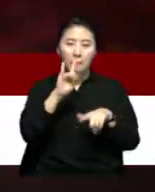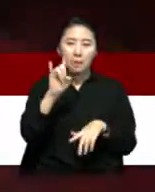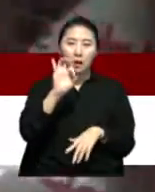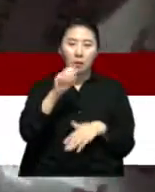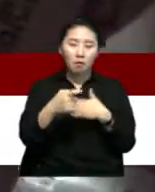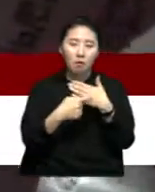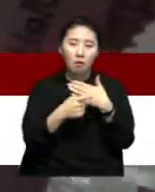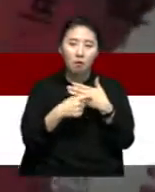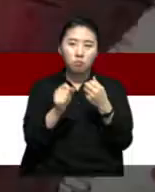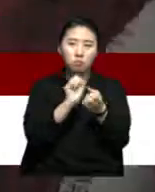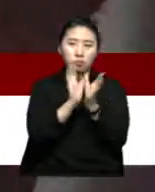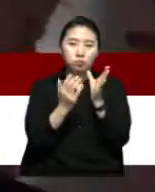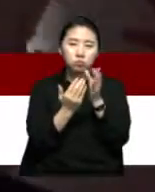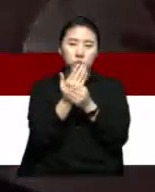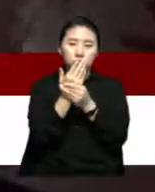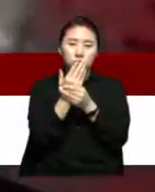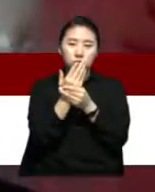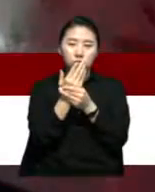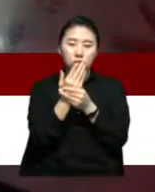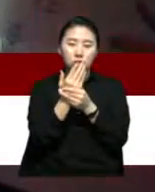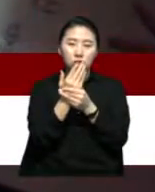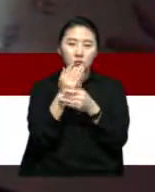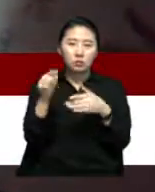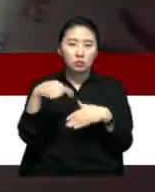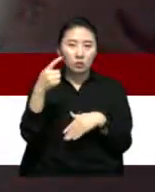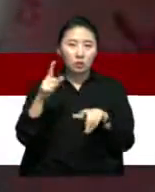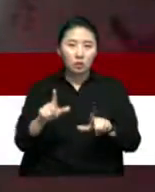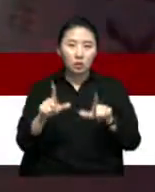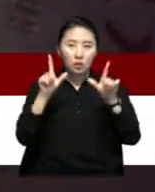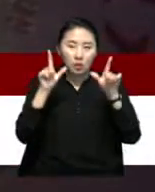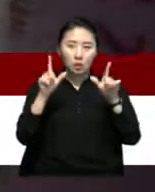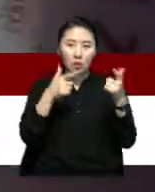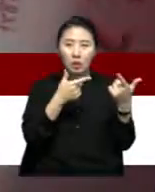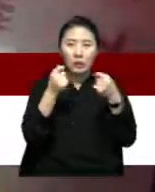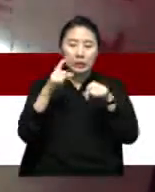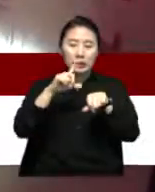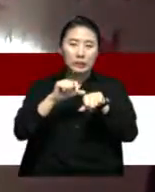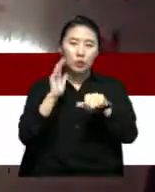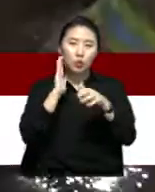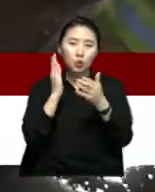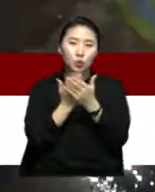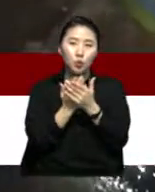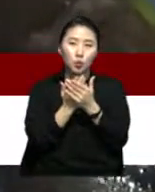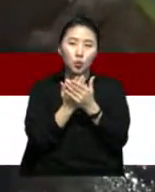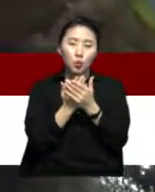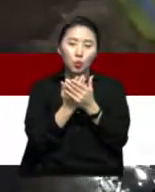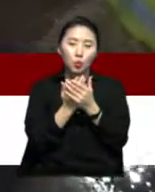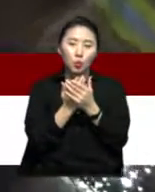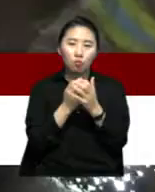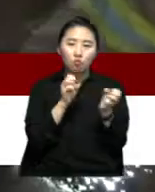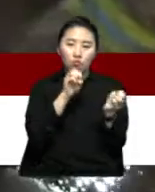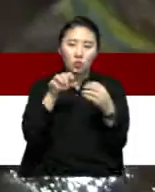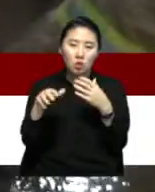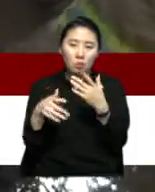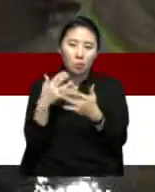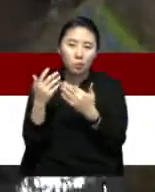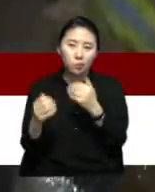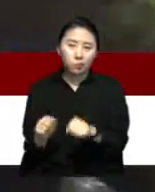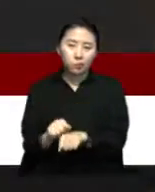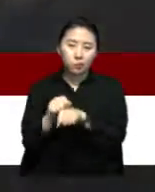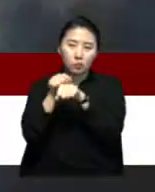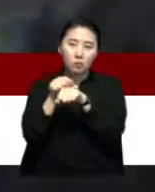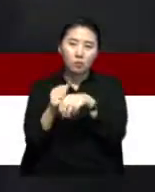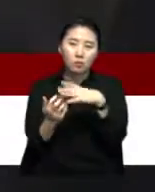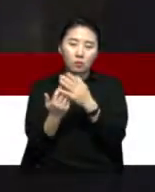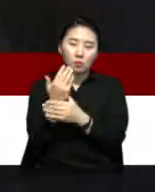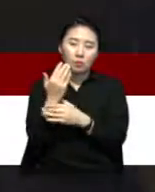건물 외벽에서 화재가 발생했습니다. 또 다음 날인 13일 같은 시간 서초동의 한 오피스텔 재활용품 적치장에서 화재가